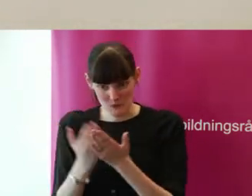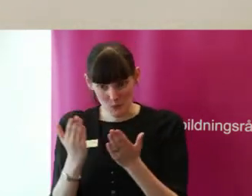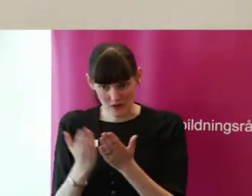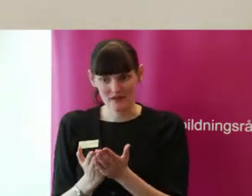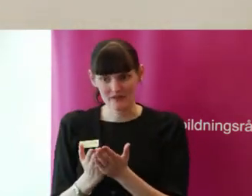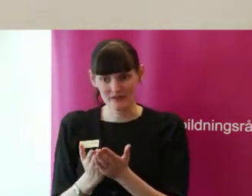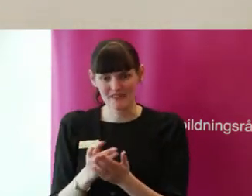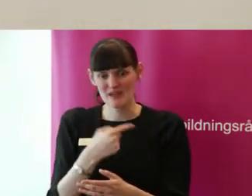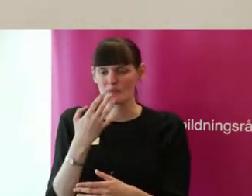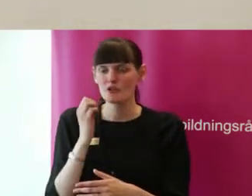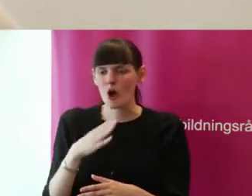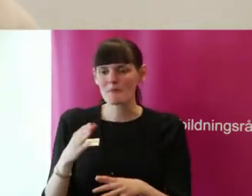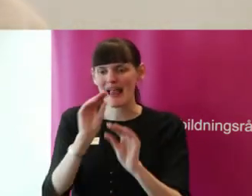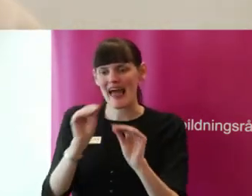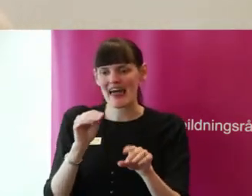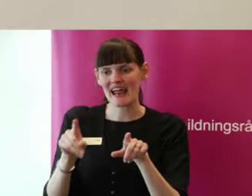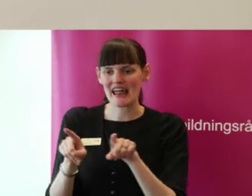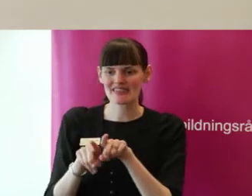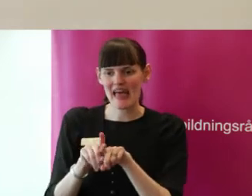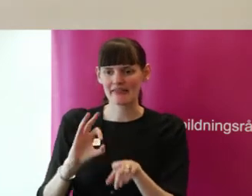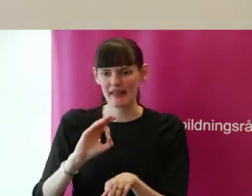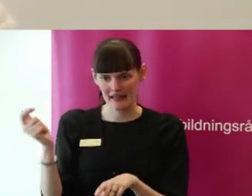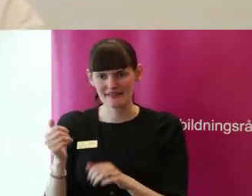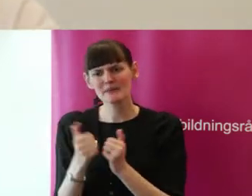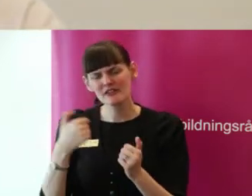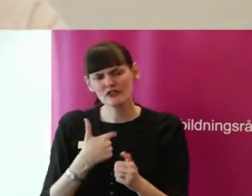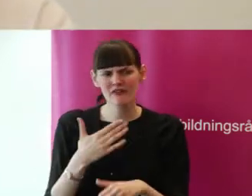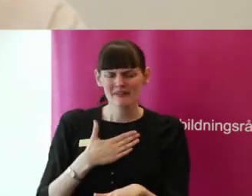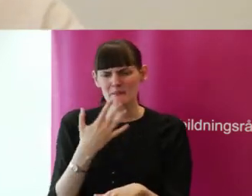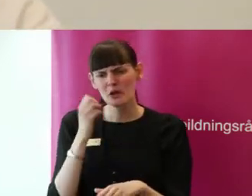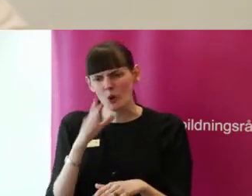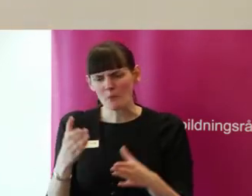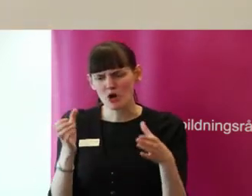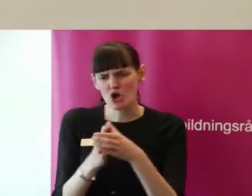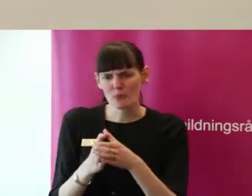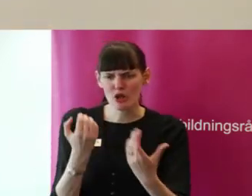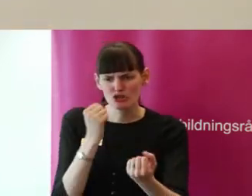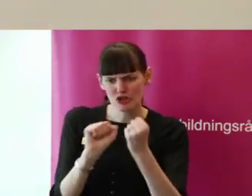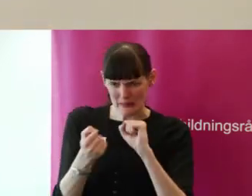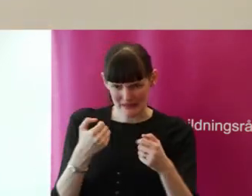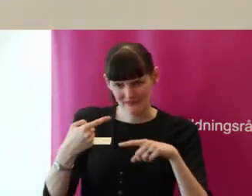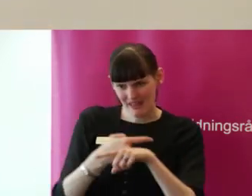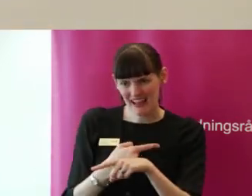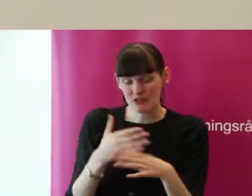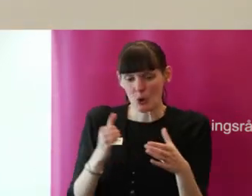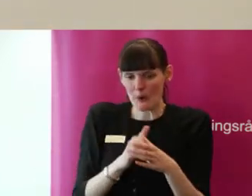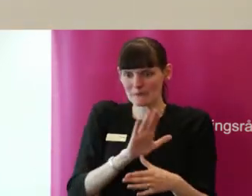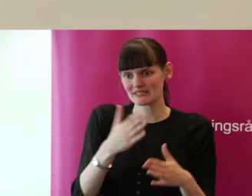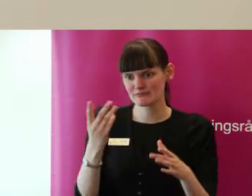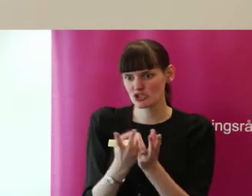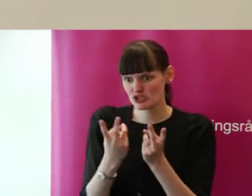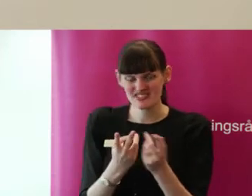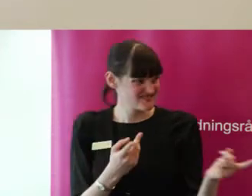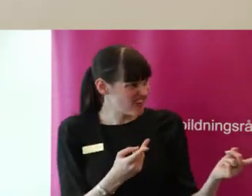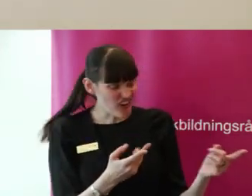talar om lärartätheten. Men jag skulle nog vilja prata om gruppdynamiken istället. Gruppens betydelse. Och hur stor